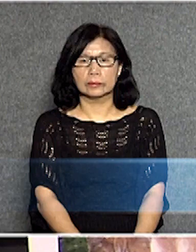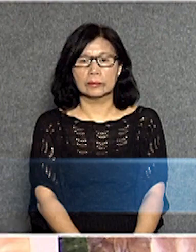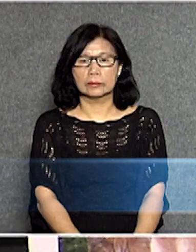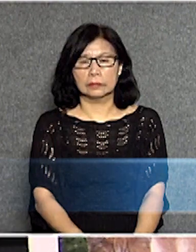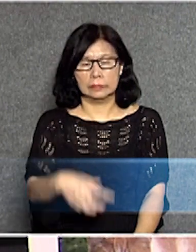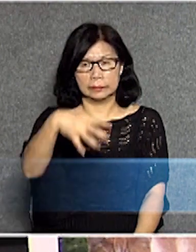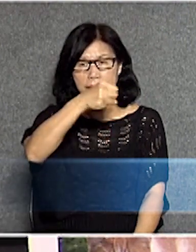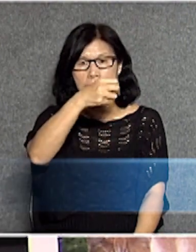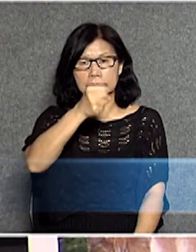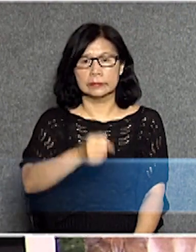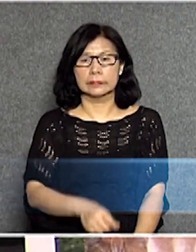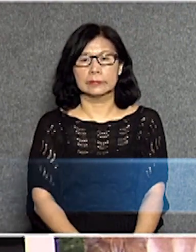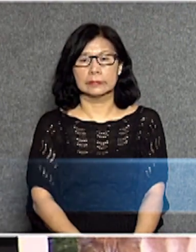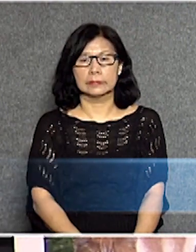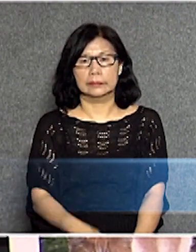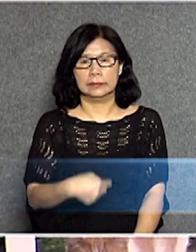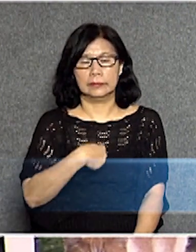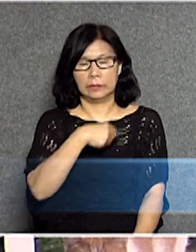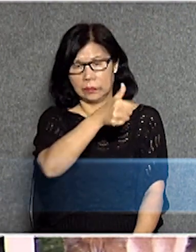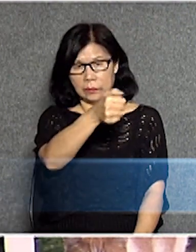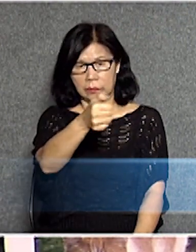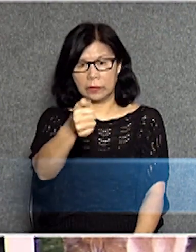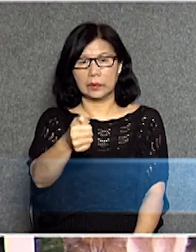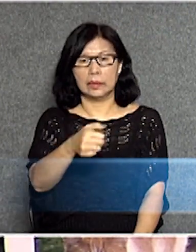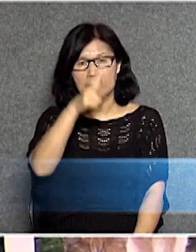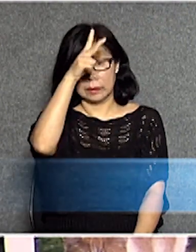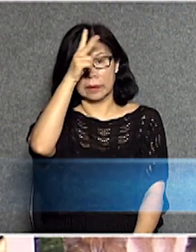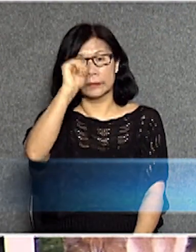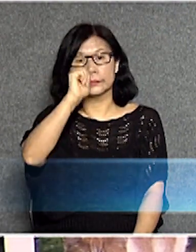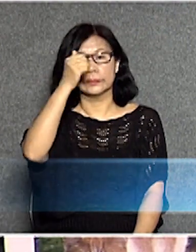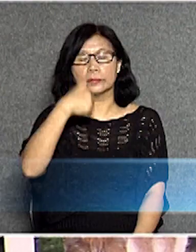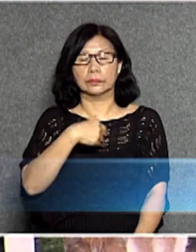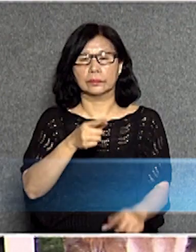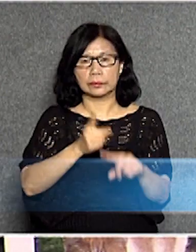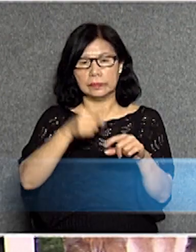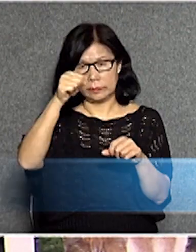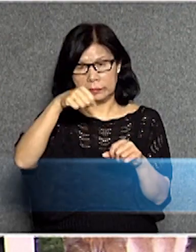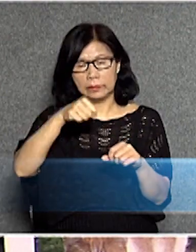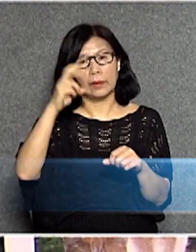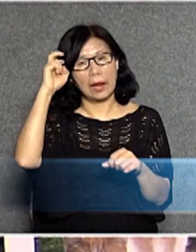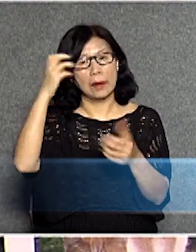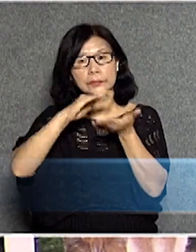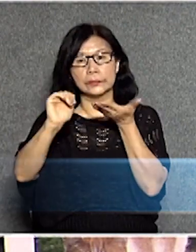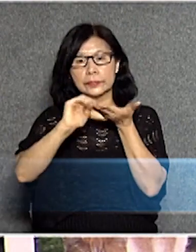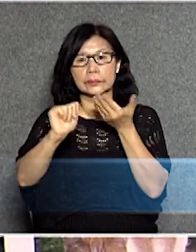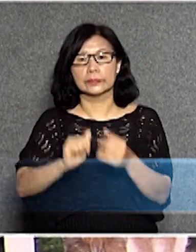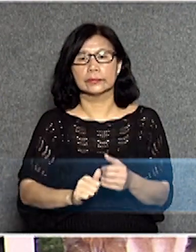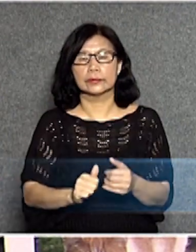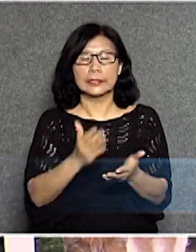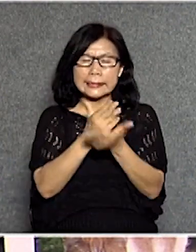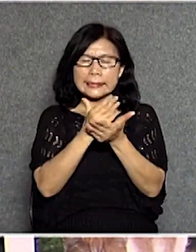主席，我多謝當局答應考慮探